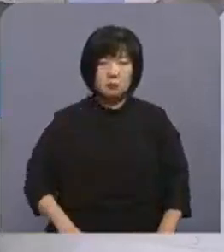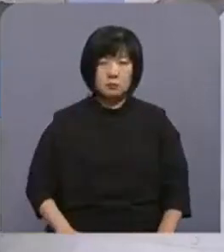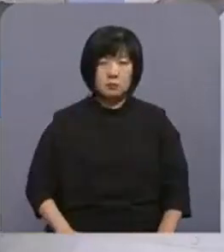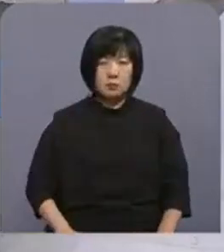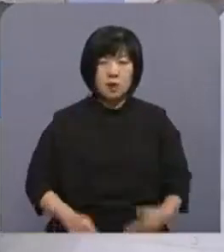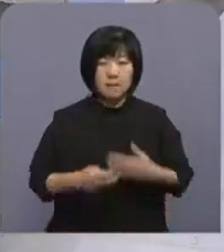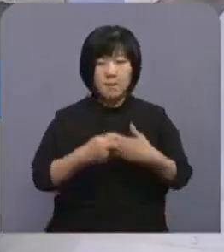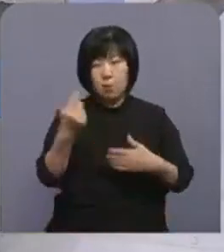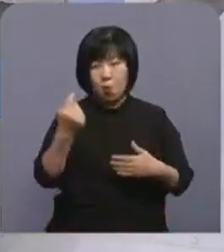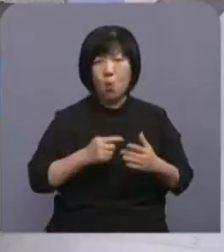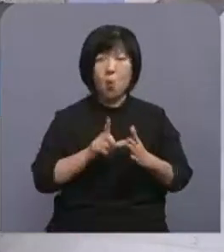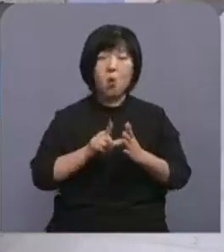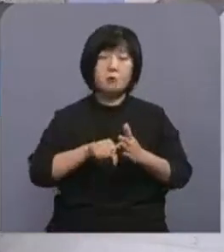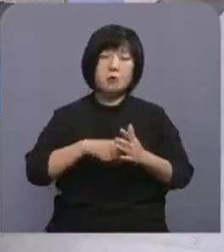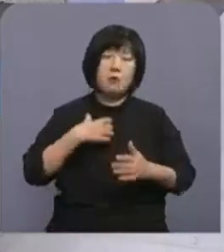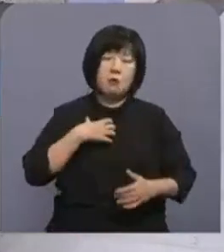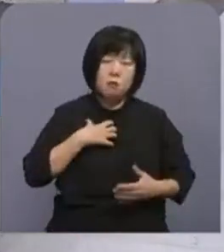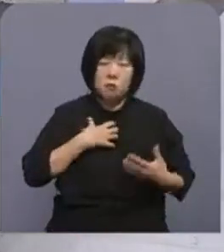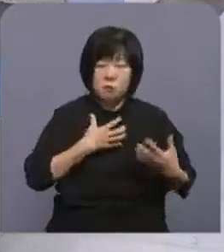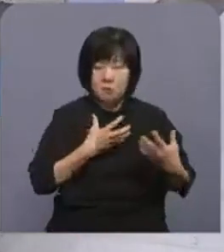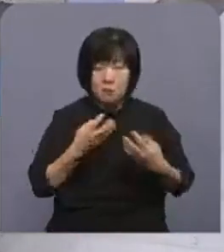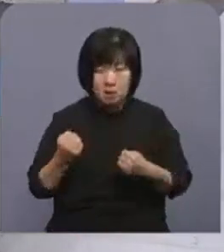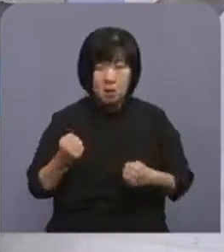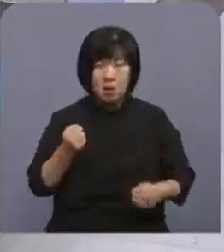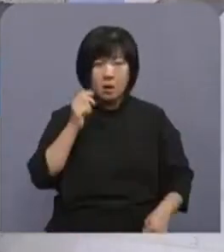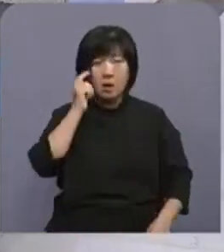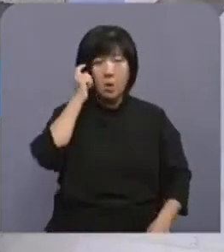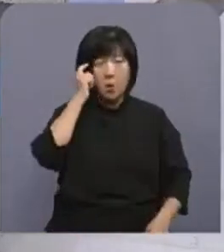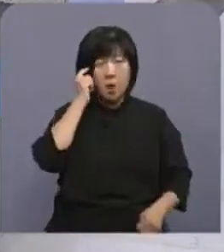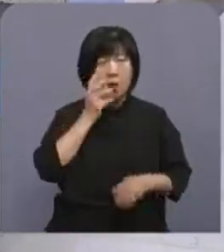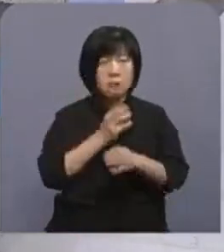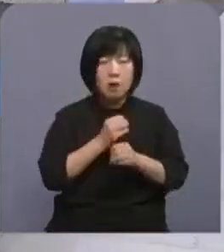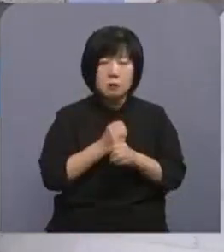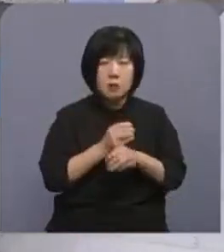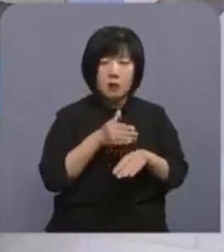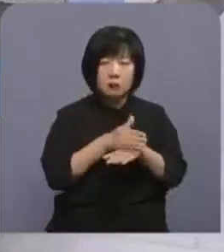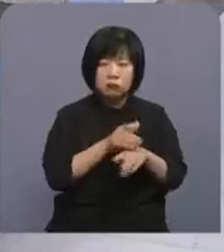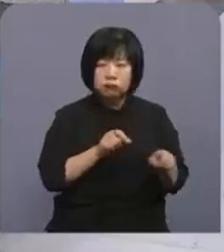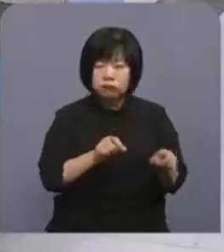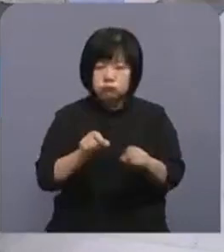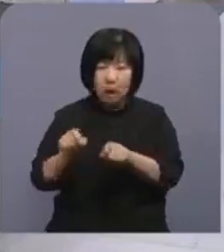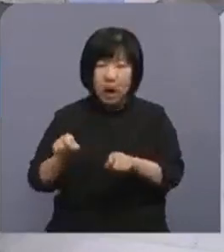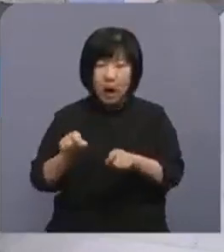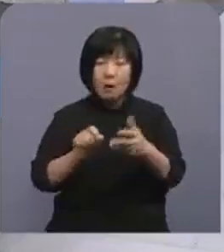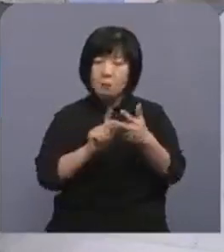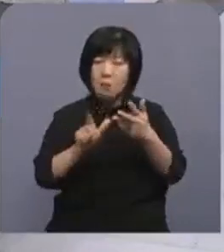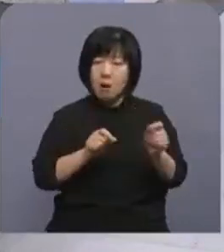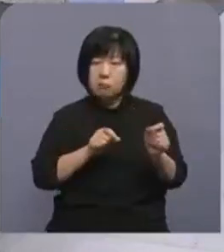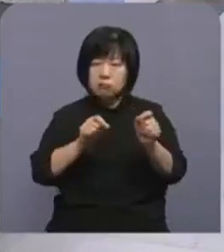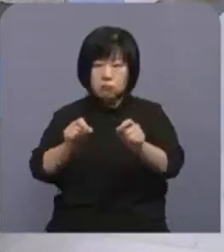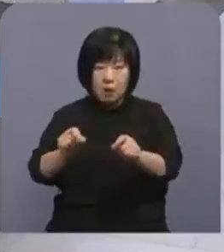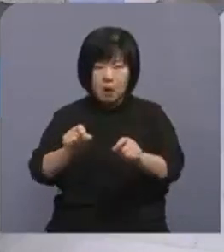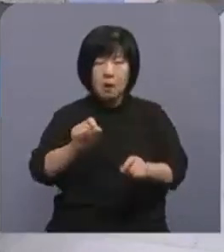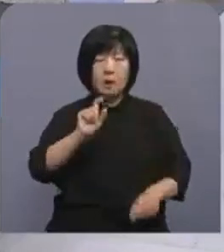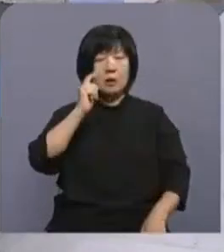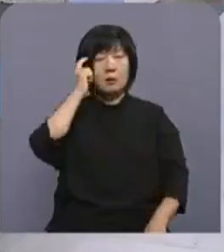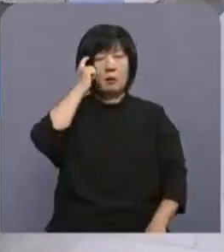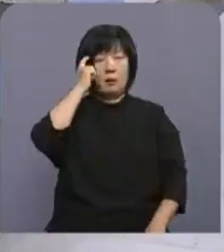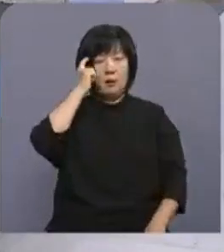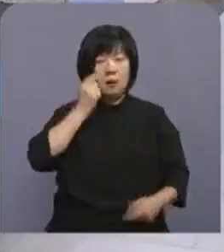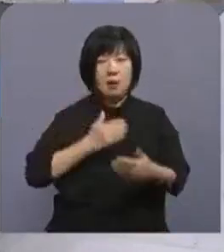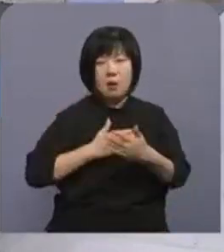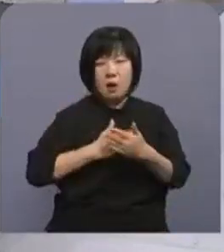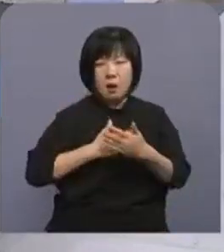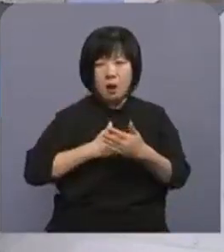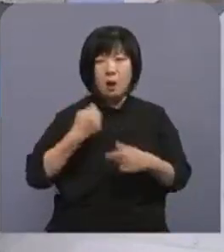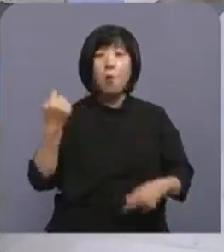많이 걱정했어요 솔직히 말자는 차진다거나 다음 달로 넘어간다 이럴까 싶어서 조마조마해서